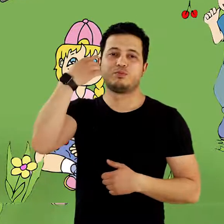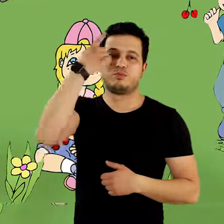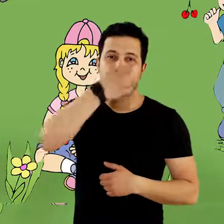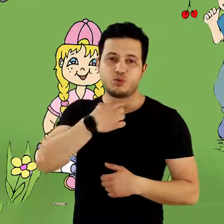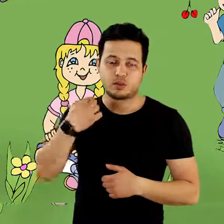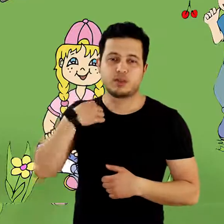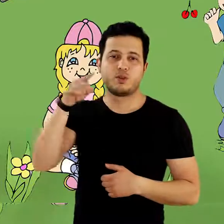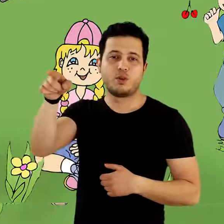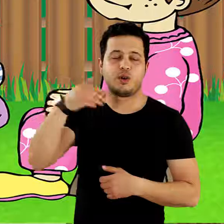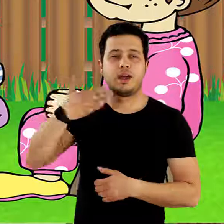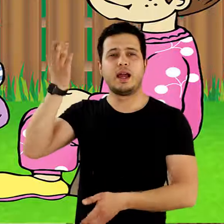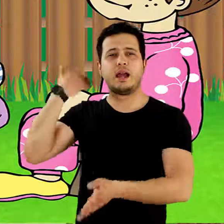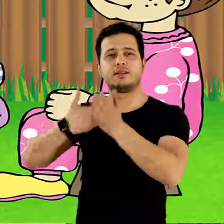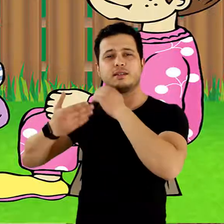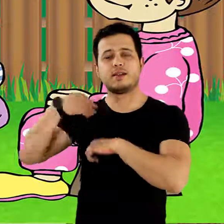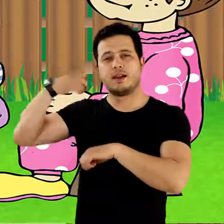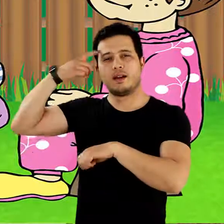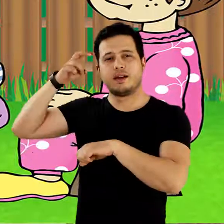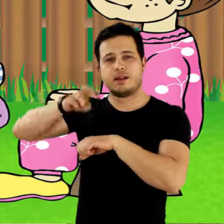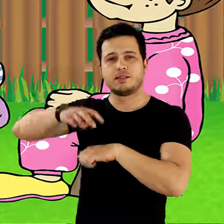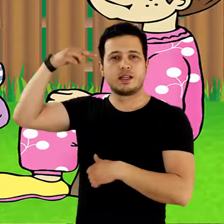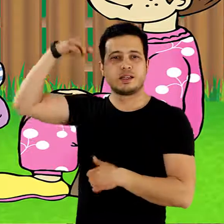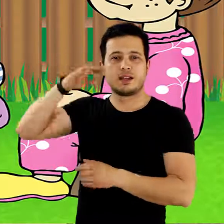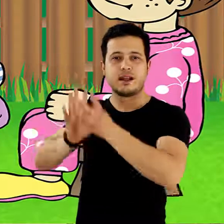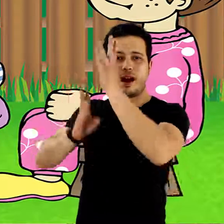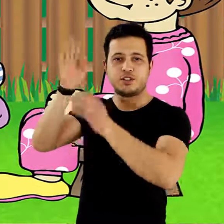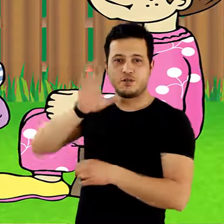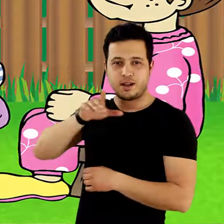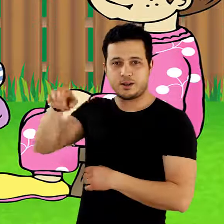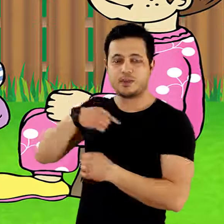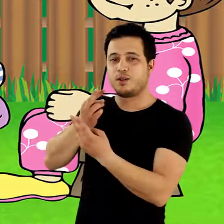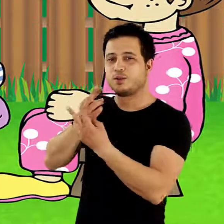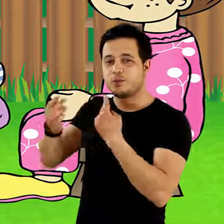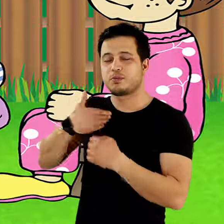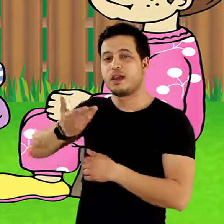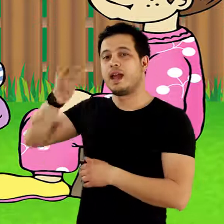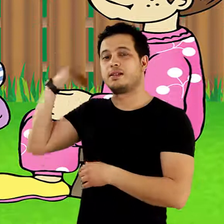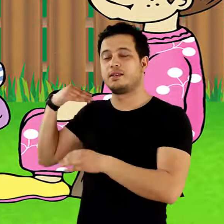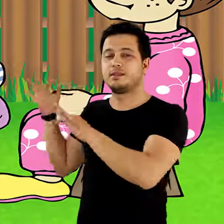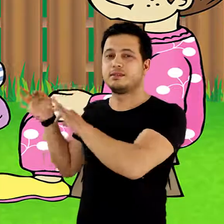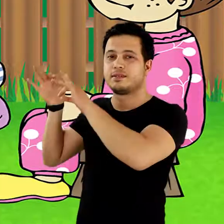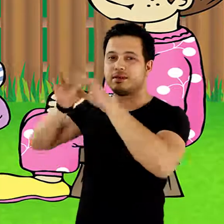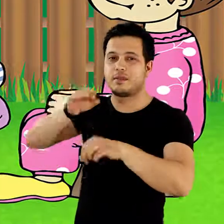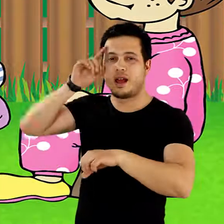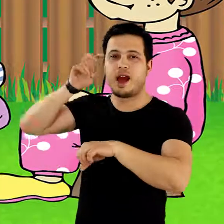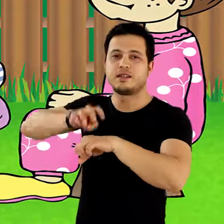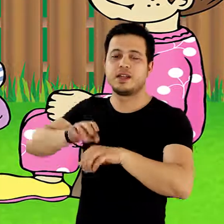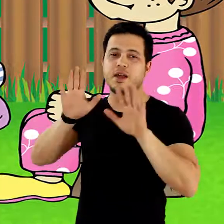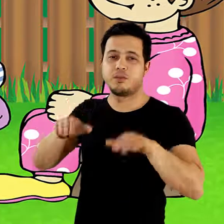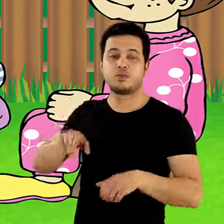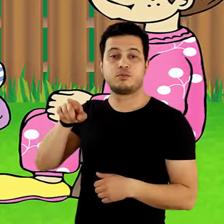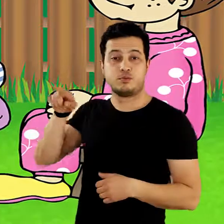yüzden o günlerin özlemini kiraz ağacı ile konuşarak gideriyorum. Kim demiş kiraz ağacı konuşmaz